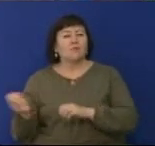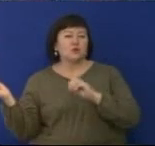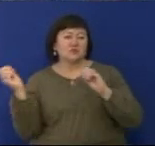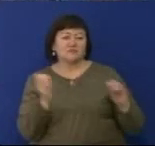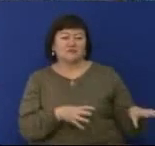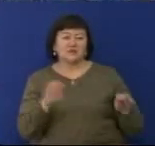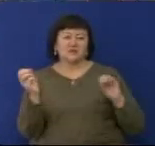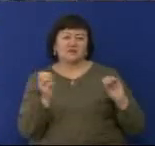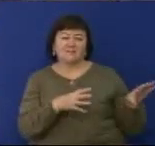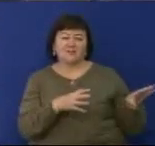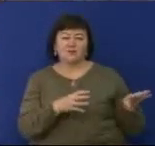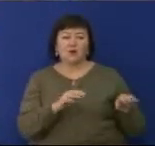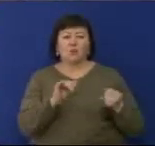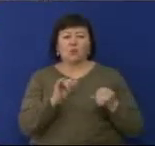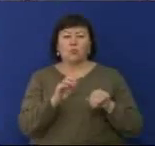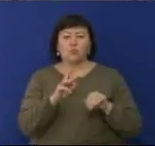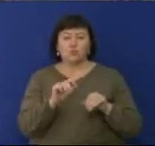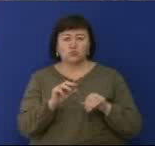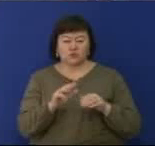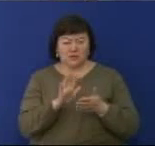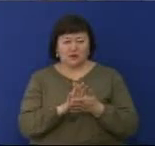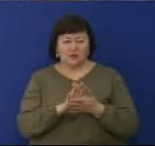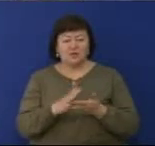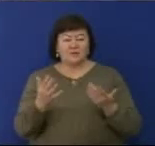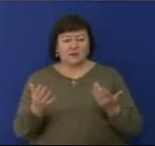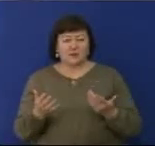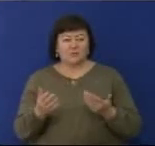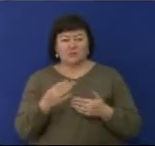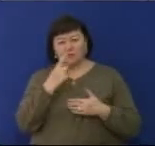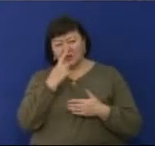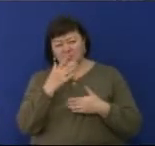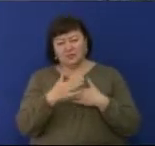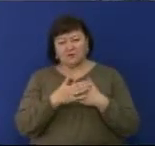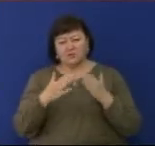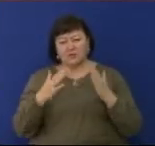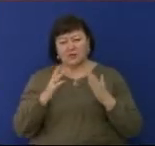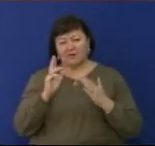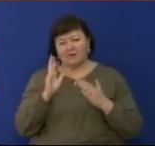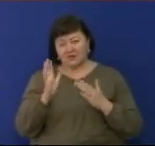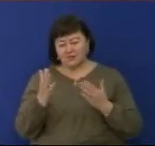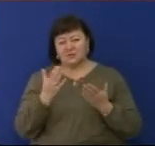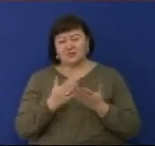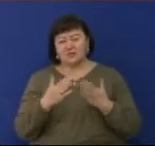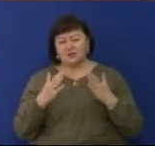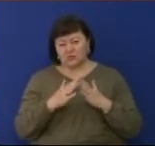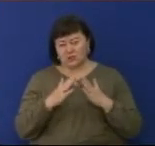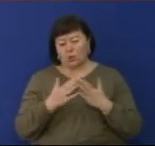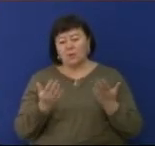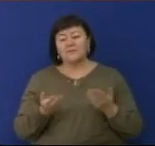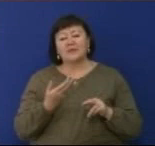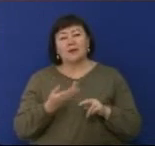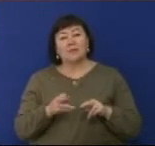где им вздумается даже возле собственных подъездов борьба с этим негативным явлением также входит в компетенцию участковых